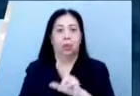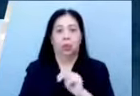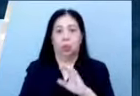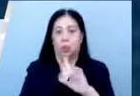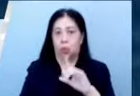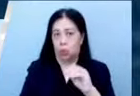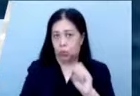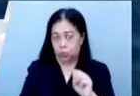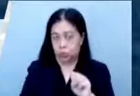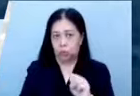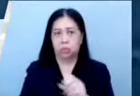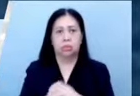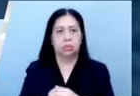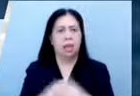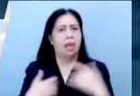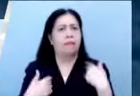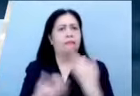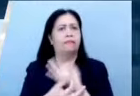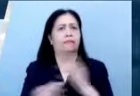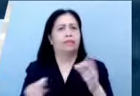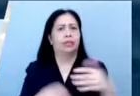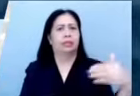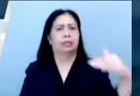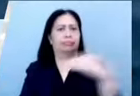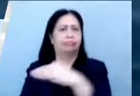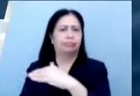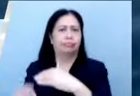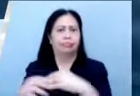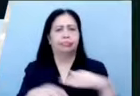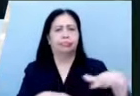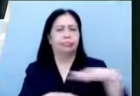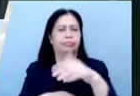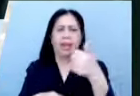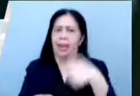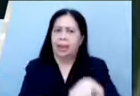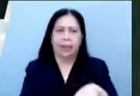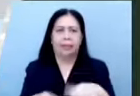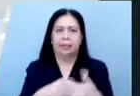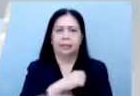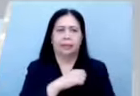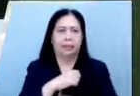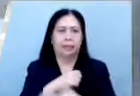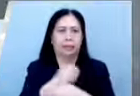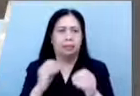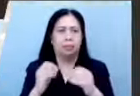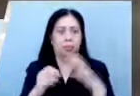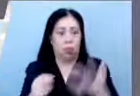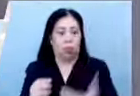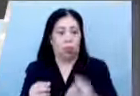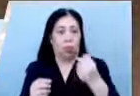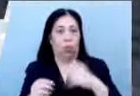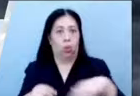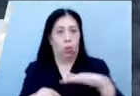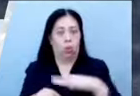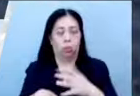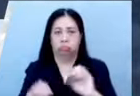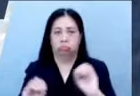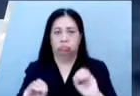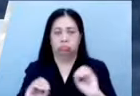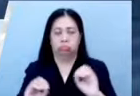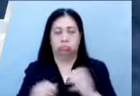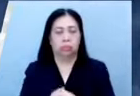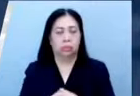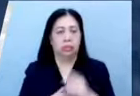UNCLOS, may freedom of navigation sa mga high seas ang kahit sinong bansa dahil walang pwedeng umangkin at pagmay-ari nito. Sabi naman